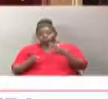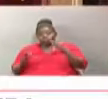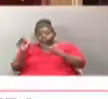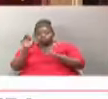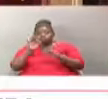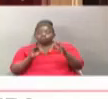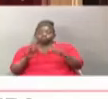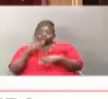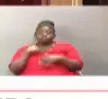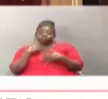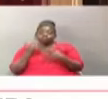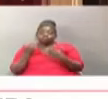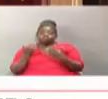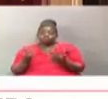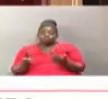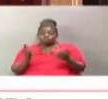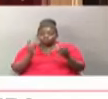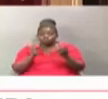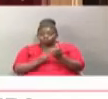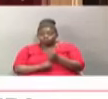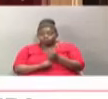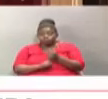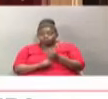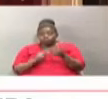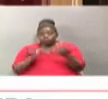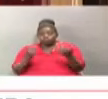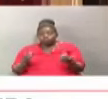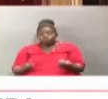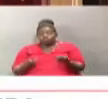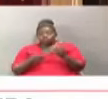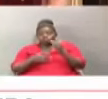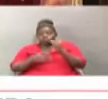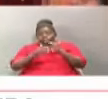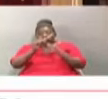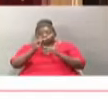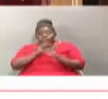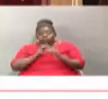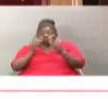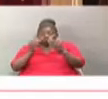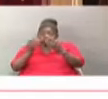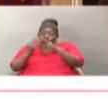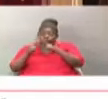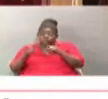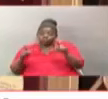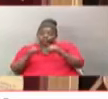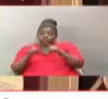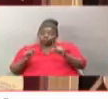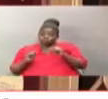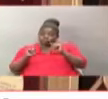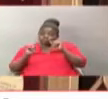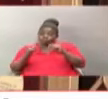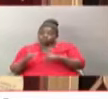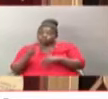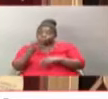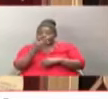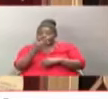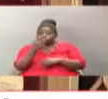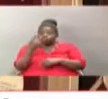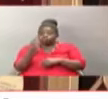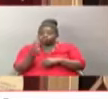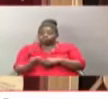gy'oyagala ogenda b'ogifuna wali eri. Tulina ba professionals ab'omulembe gwe jangu 31